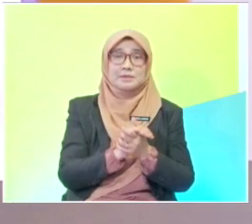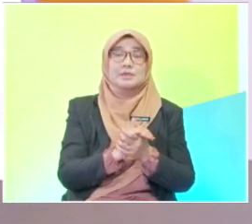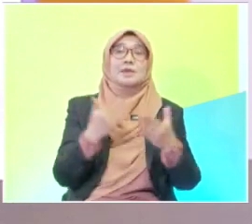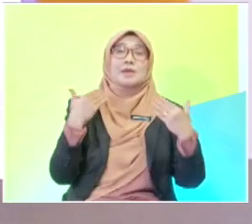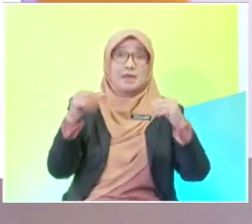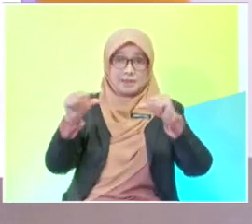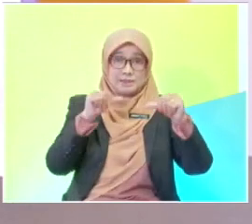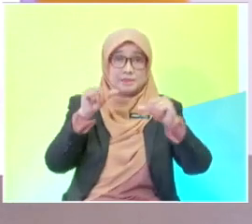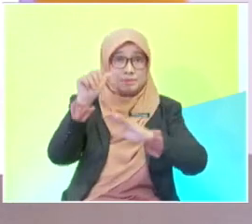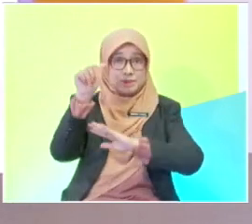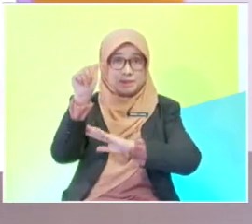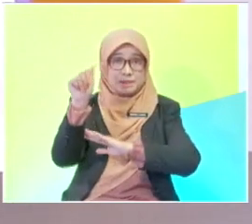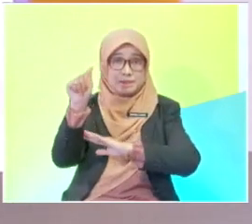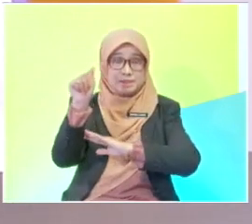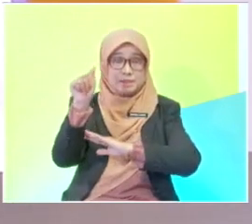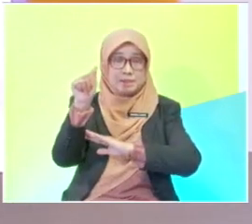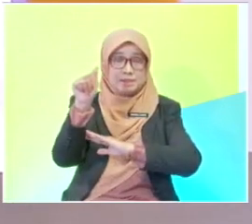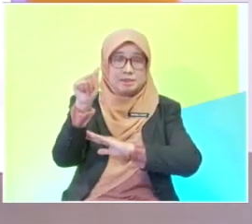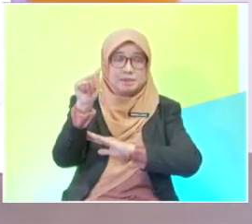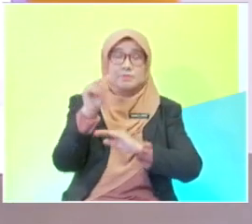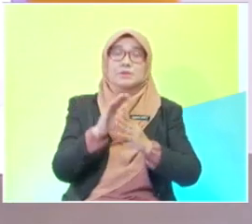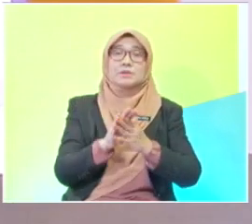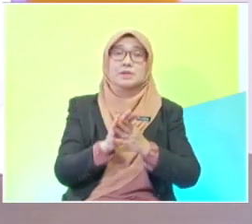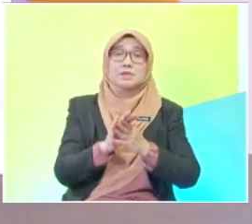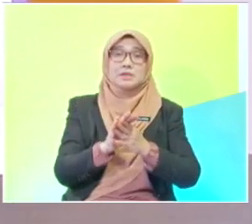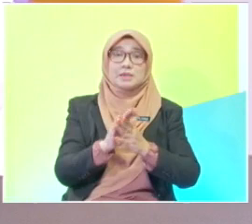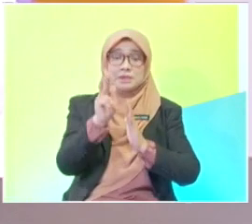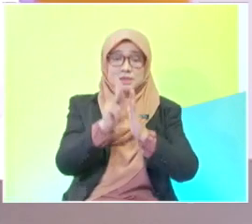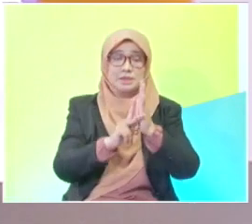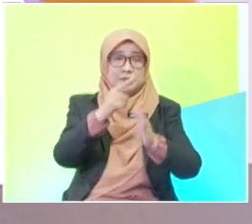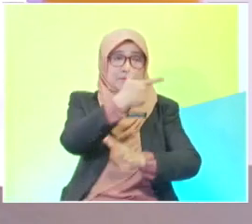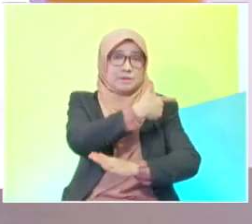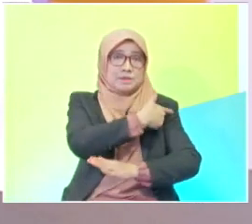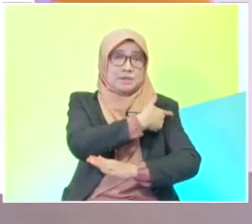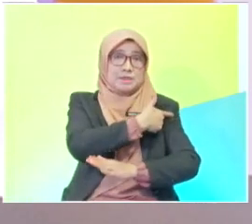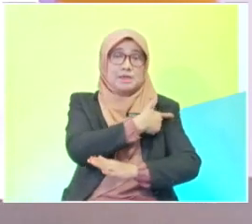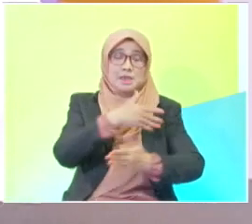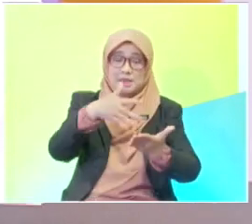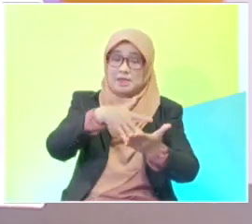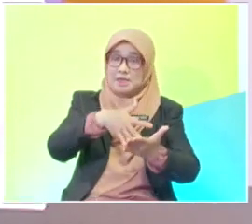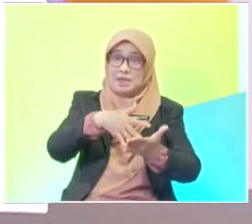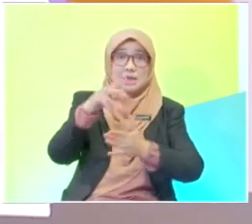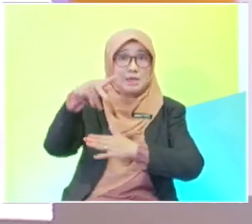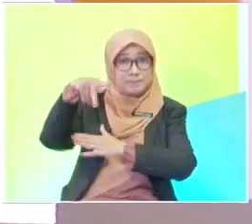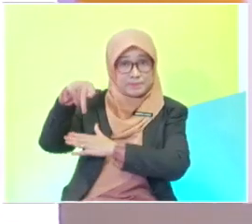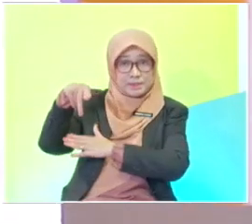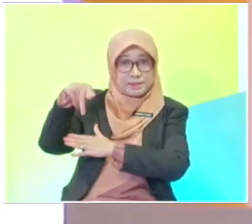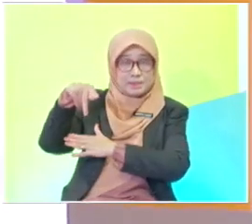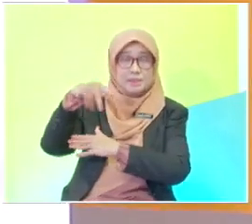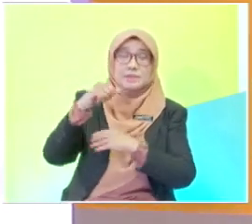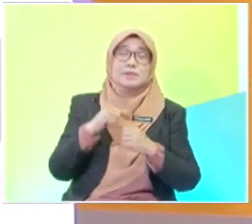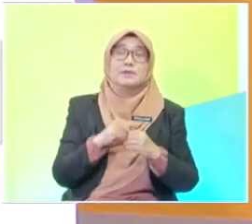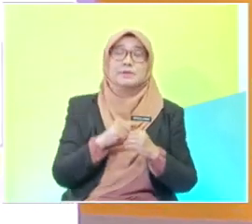aktif. Betul. Kemudian ada keimunan pasif, iaitu huruf P di sana. Okey, P